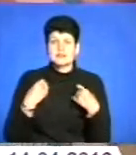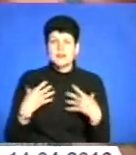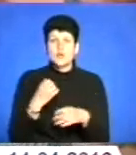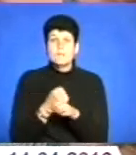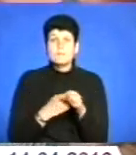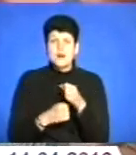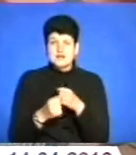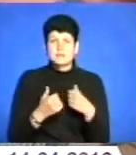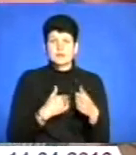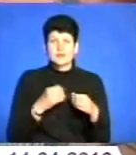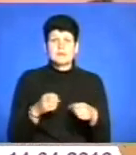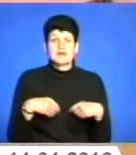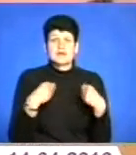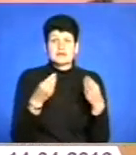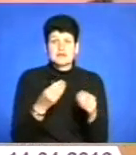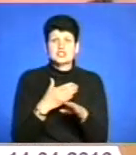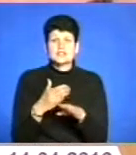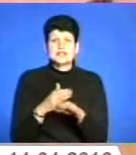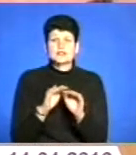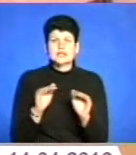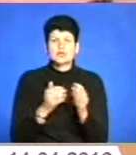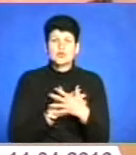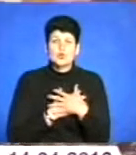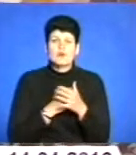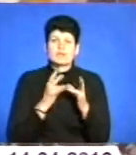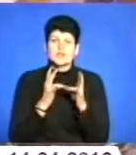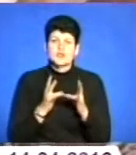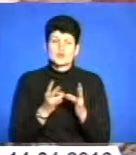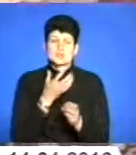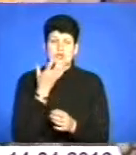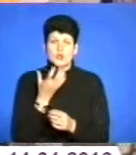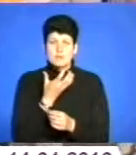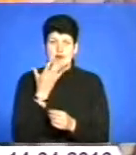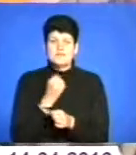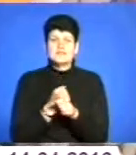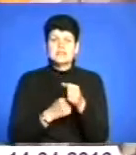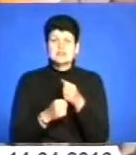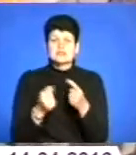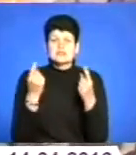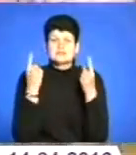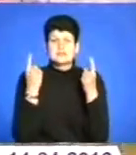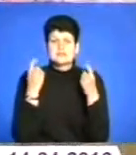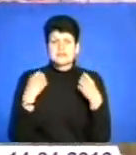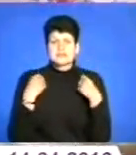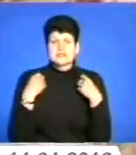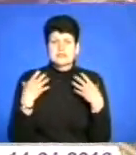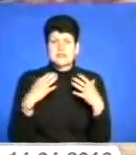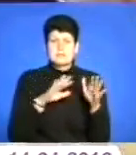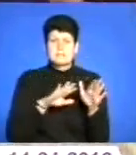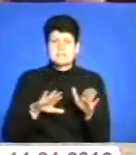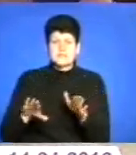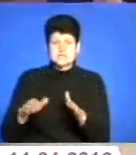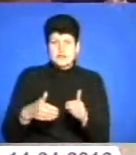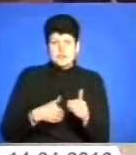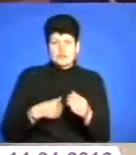ми хотіли передати їм частинку дитячої любові, ніжності, добра. Великодень – одне з найрадісніших та найочікуваніших після Великого посту